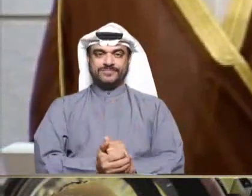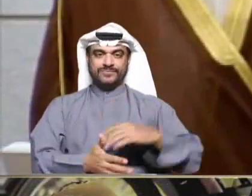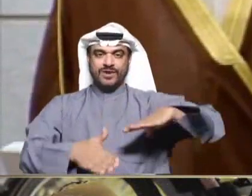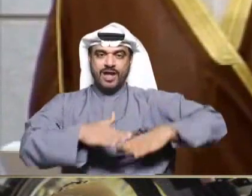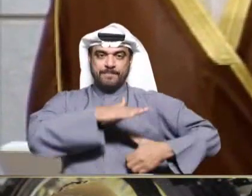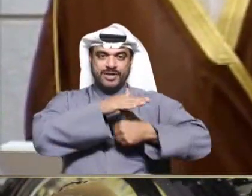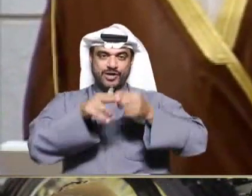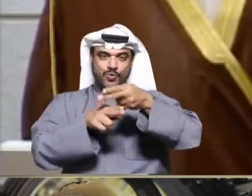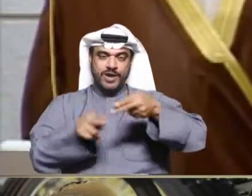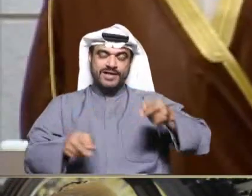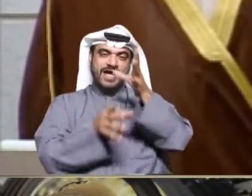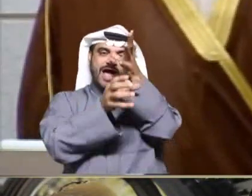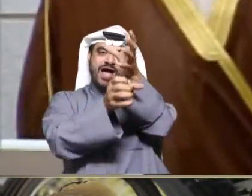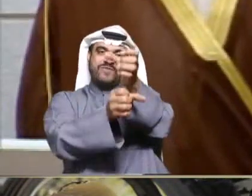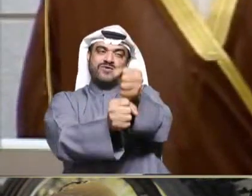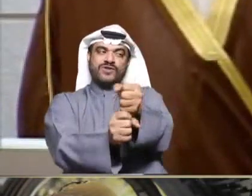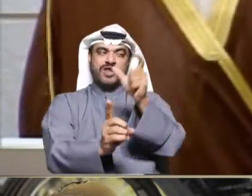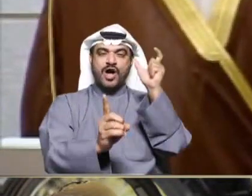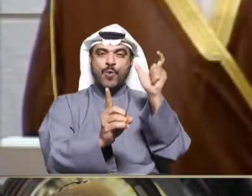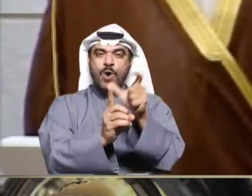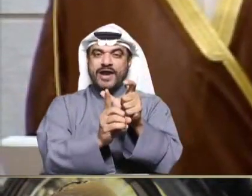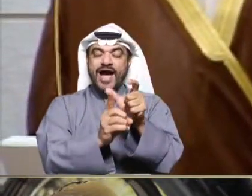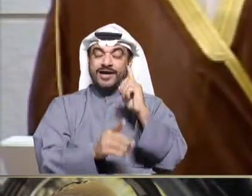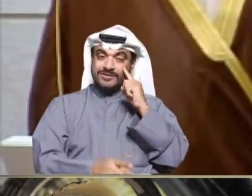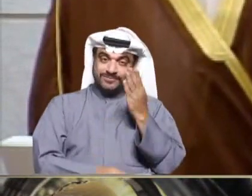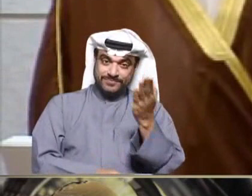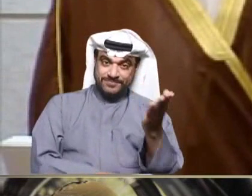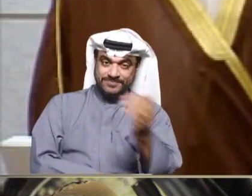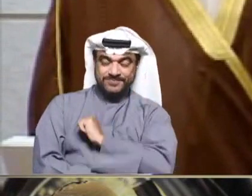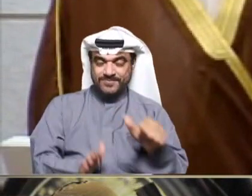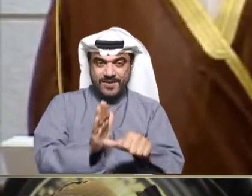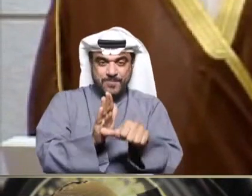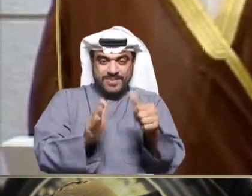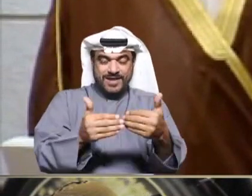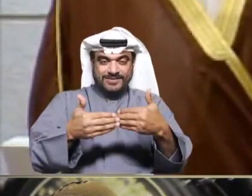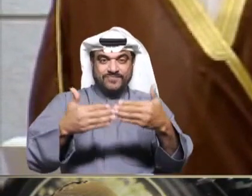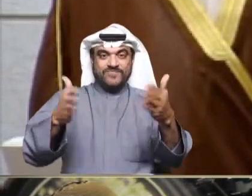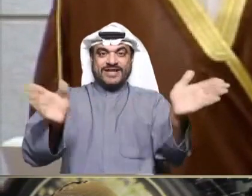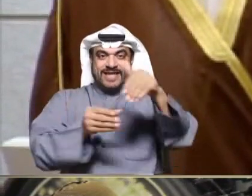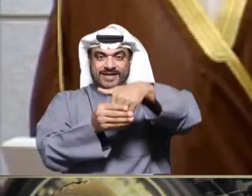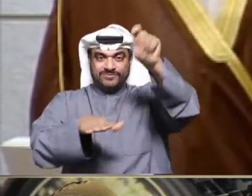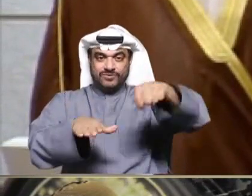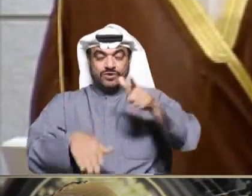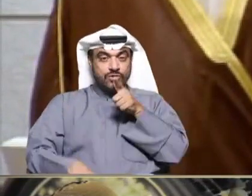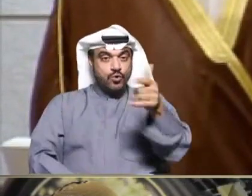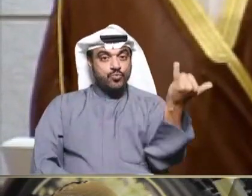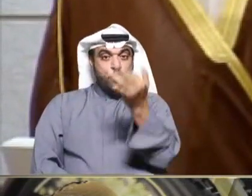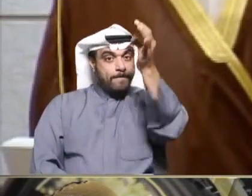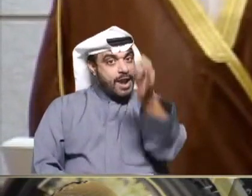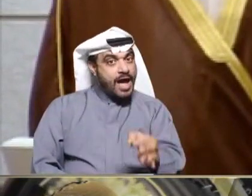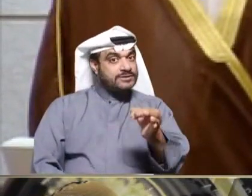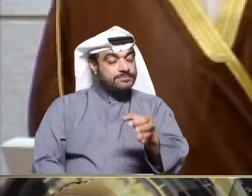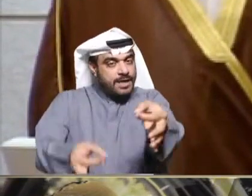صاحب السمو أمير البلاد الشيخ صباح الأحمد الجابر الصباح حفظه الله ورعاه يؤكد دائما الالتزام بالنهج